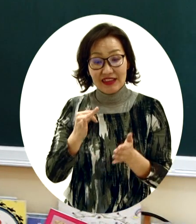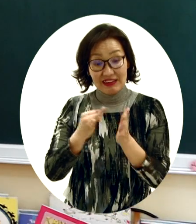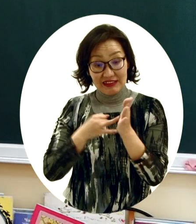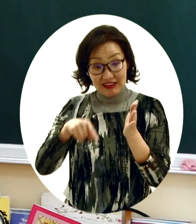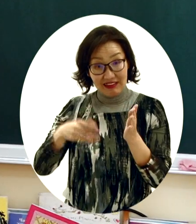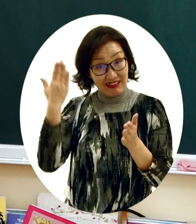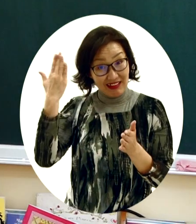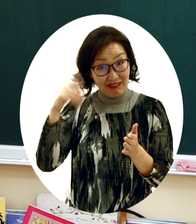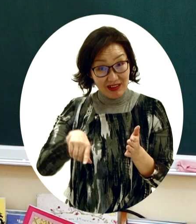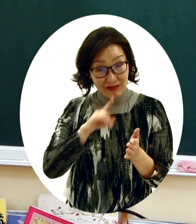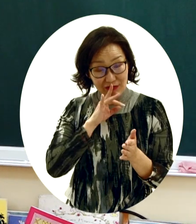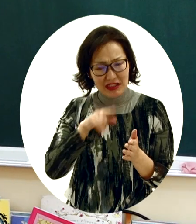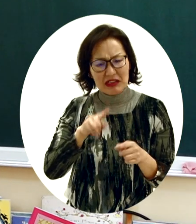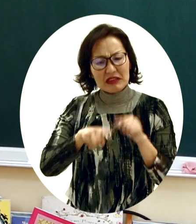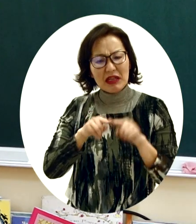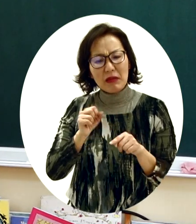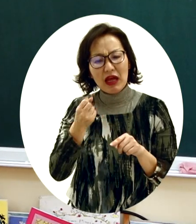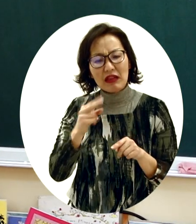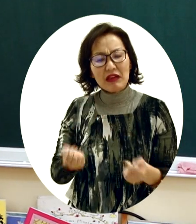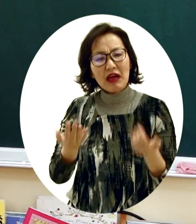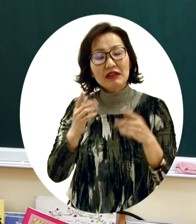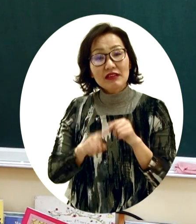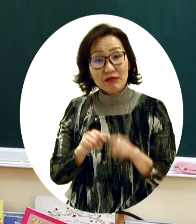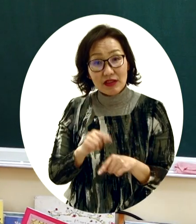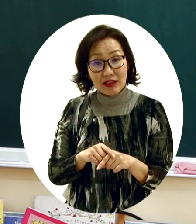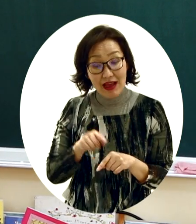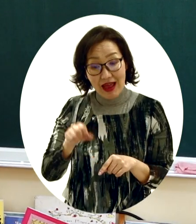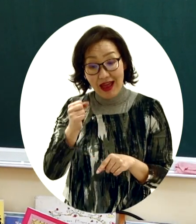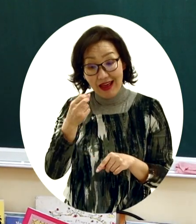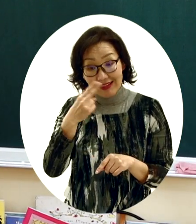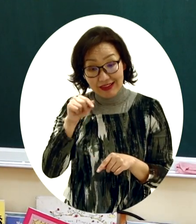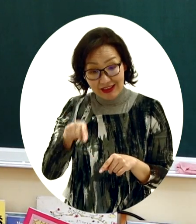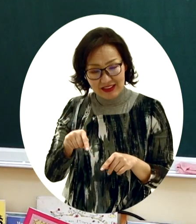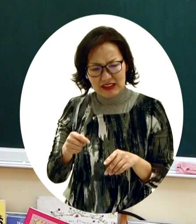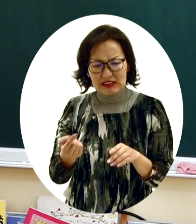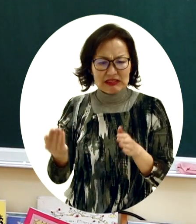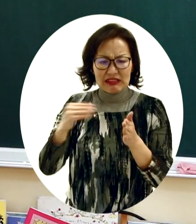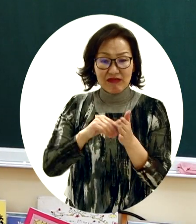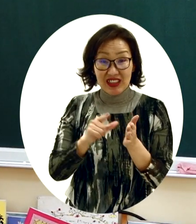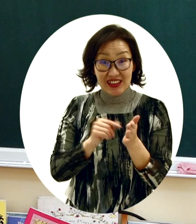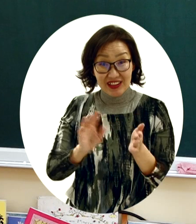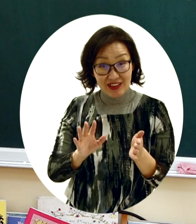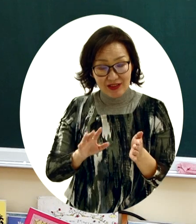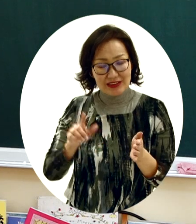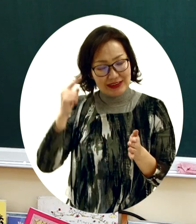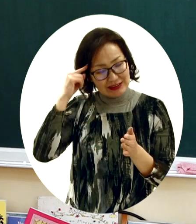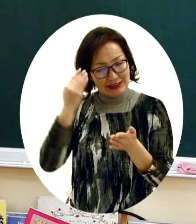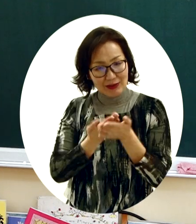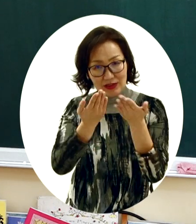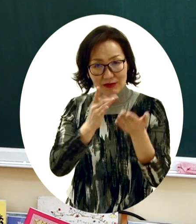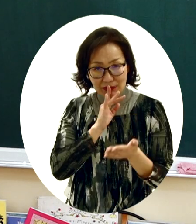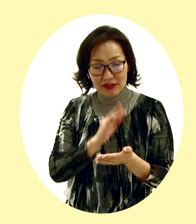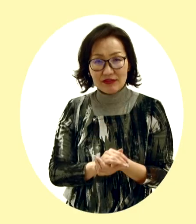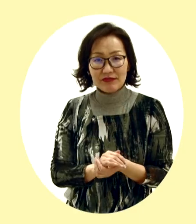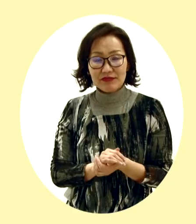Тэгвэл илтгэл тавьж байхдаа бид нар ямар алдаа гаргадаг юм бол эдгээр алдаануудыг давтахгүй байхыг хүүхдүүд та бүхэнд сануулж